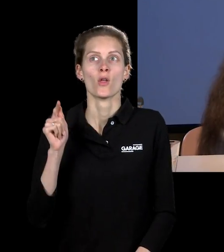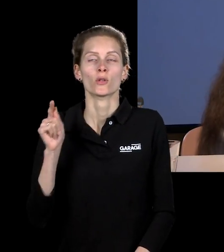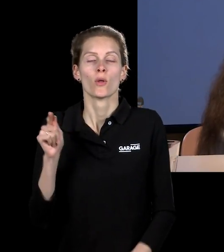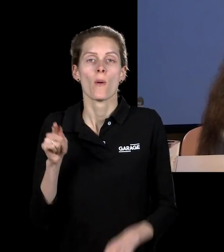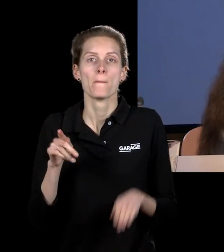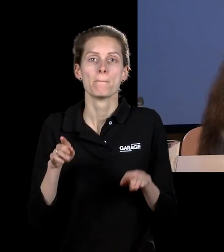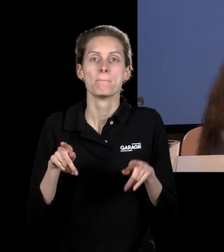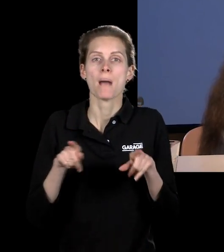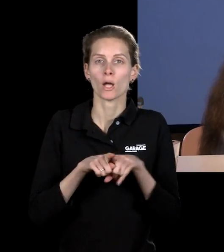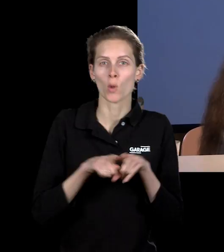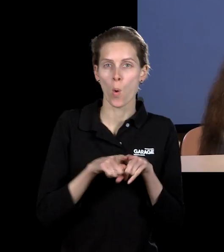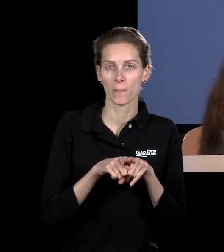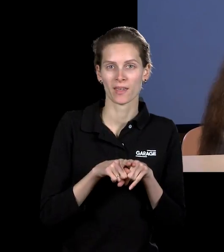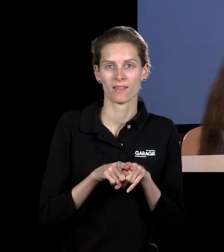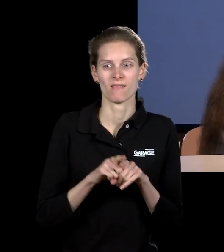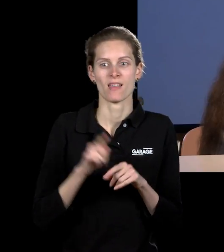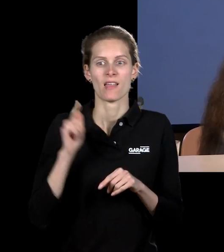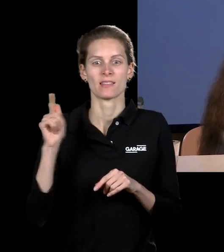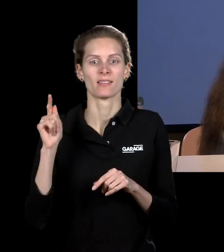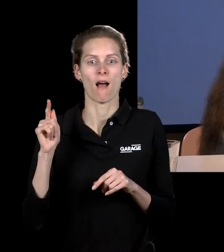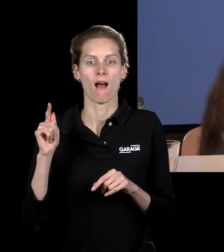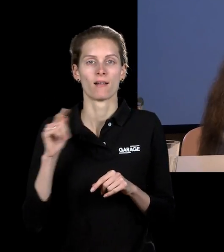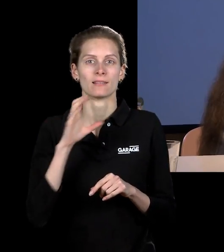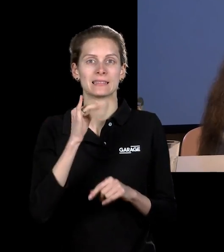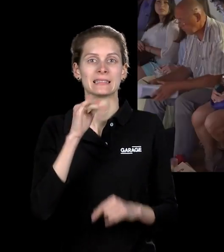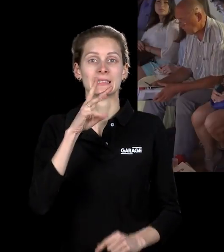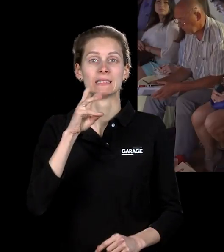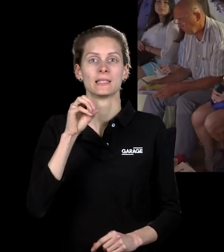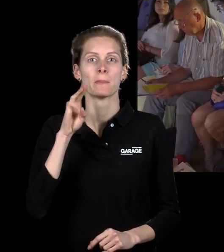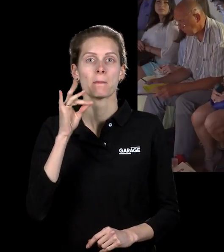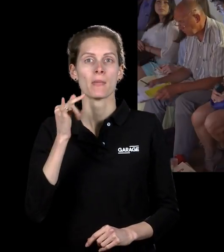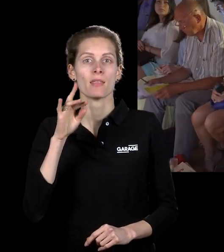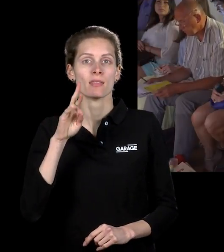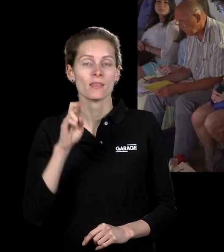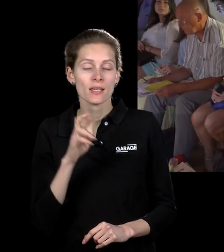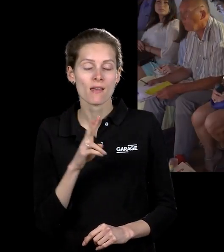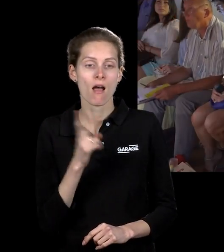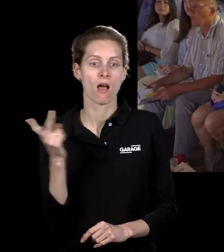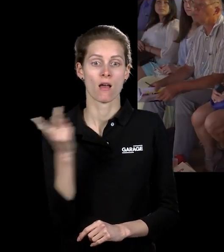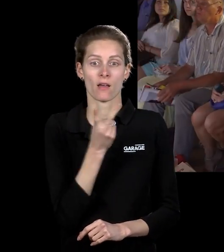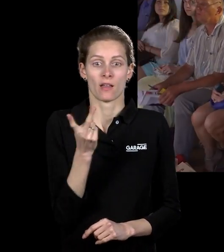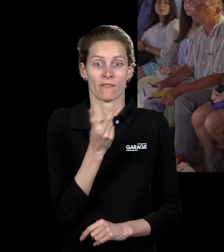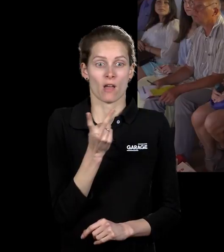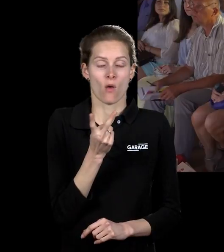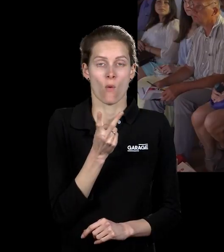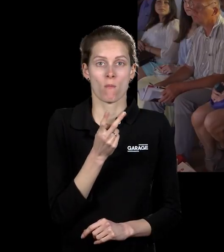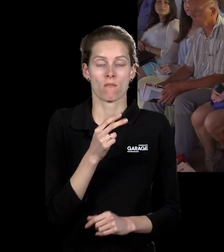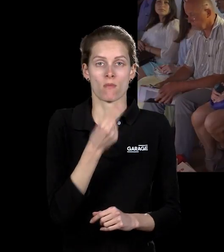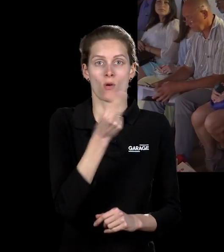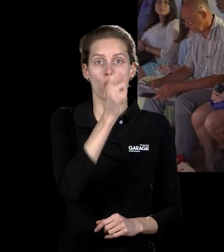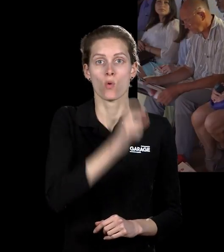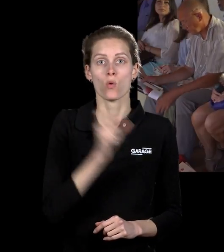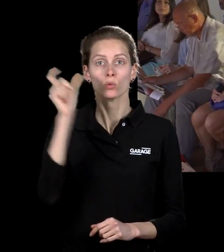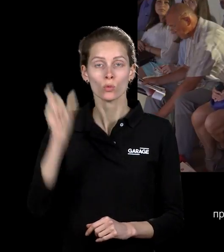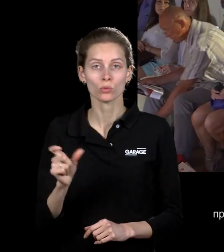между героями нашей сегодняшней лекции, объяснить сложнее всего, потому что это